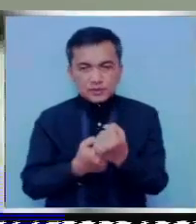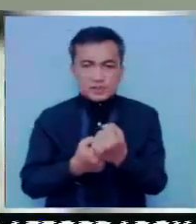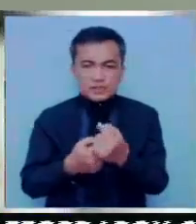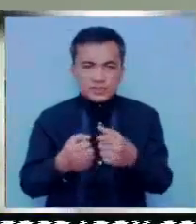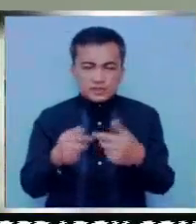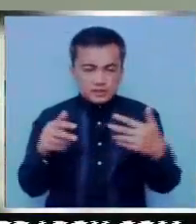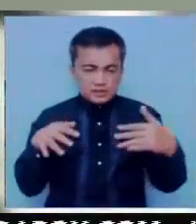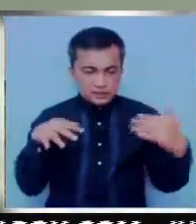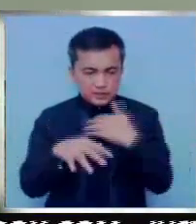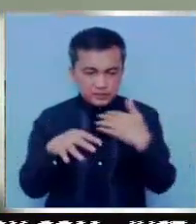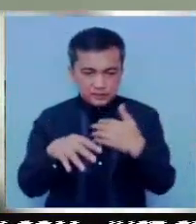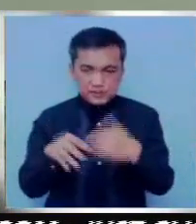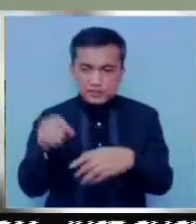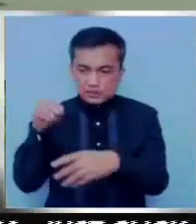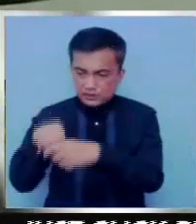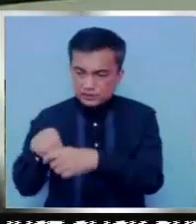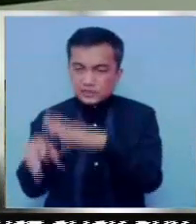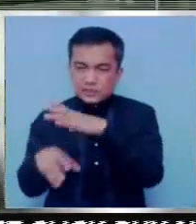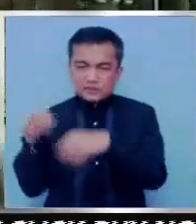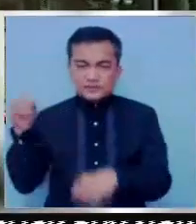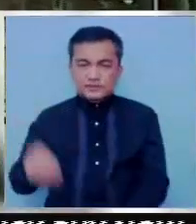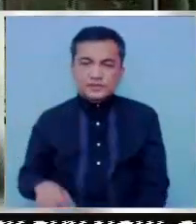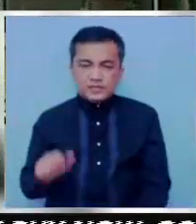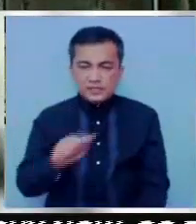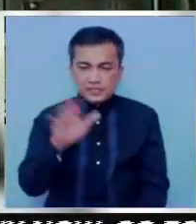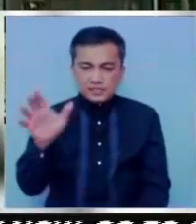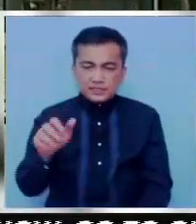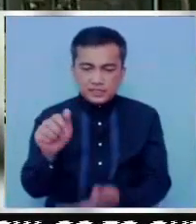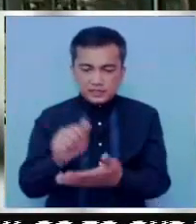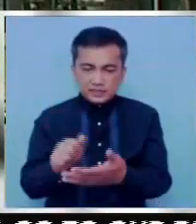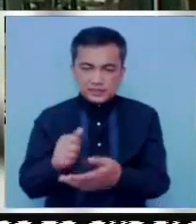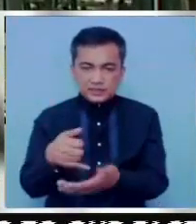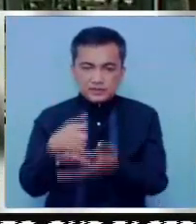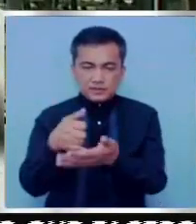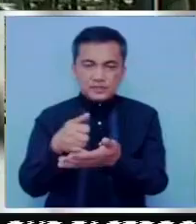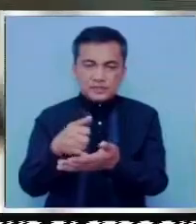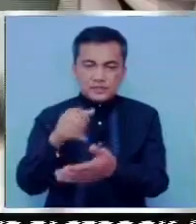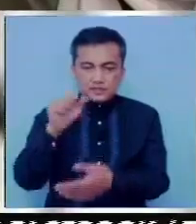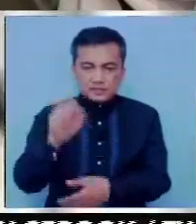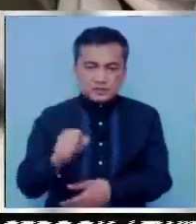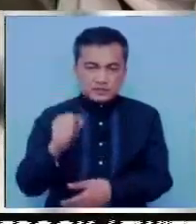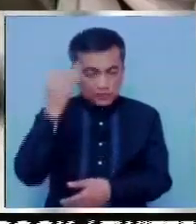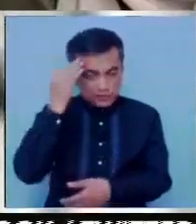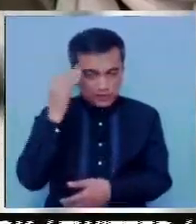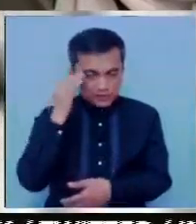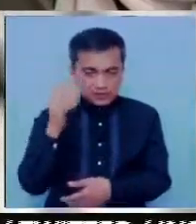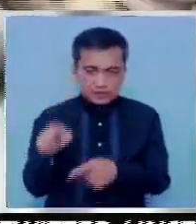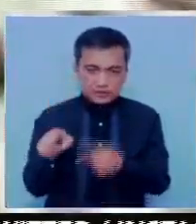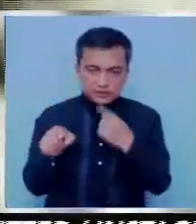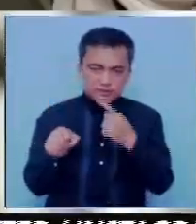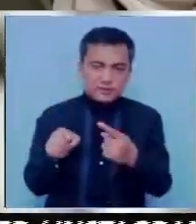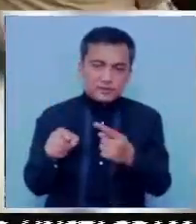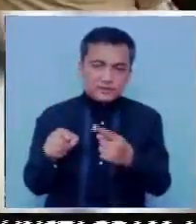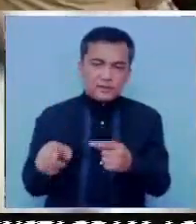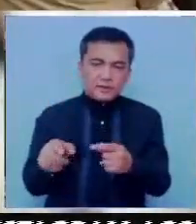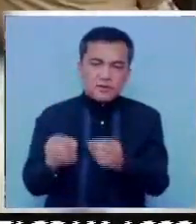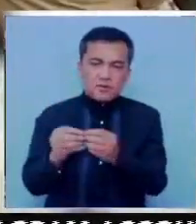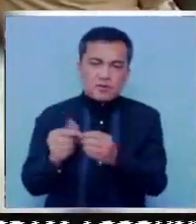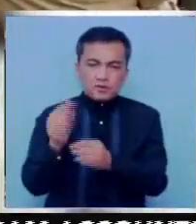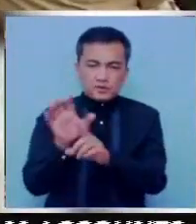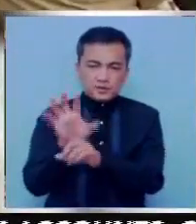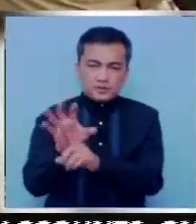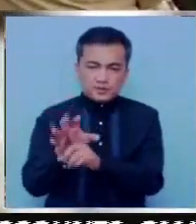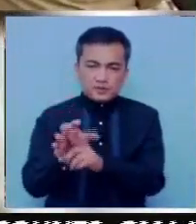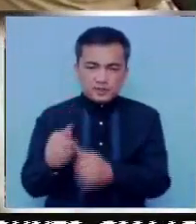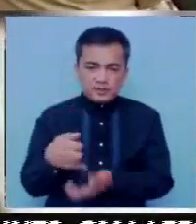labas. Ang Asia Artist Awards ng South Korea ay itinuturing na isa sa pinaka-prestihiyosong award-giving body